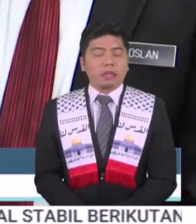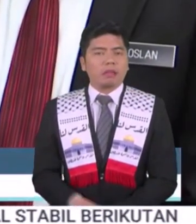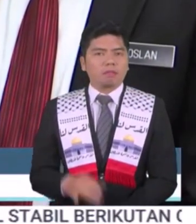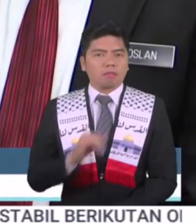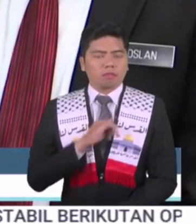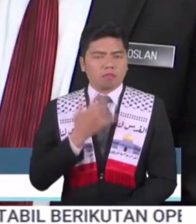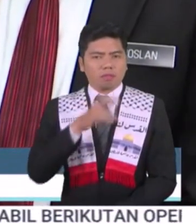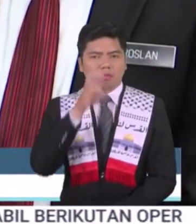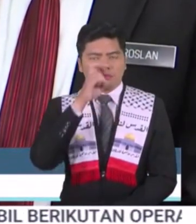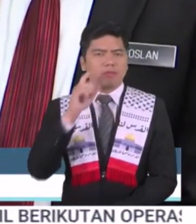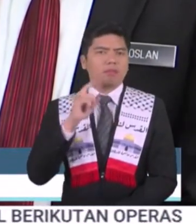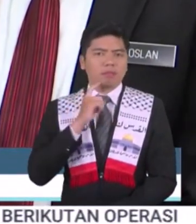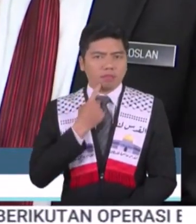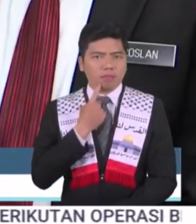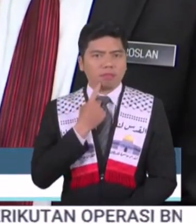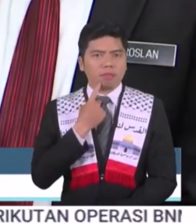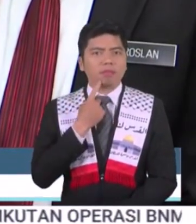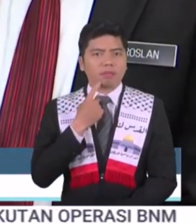Saya juga telah tegaskan